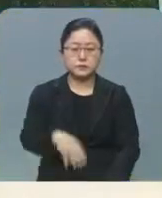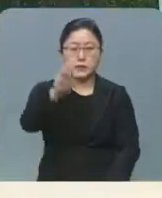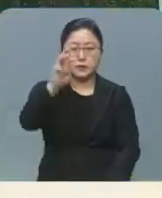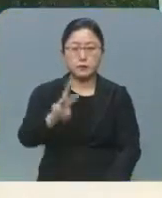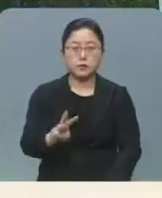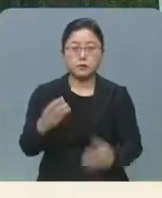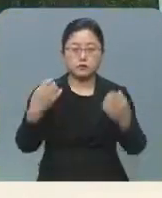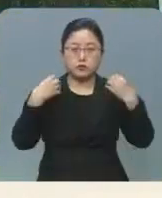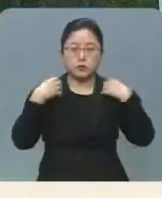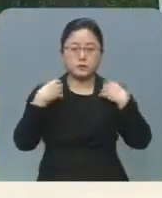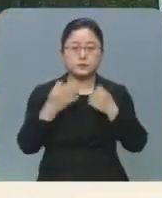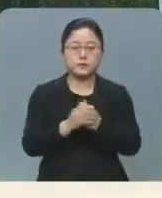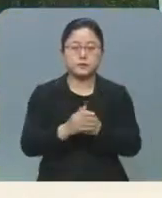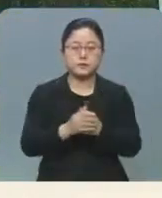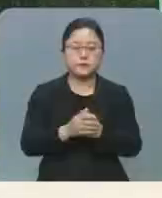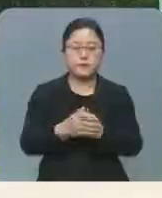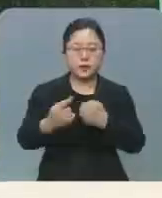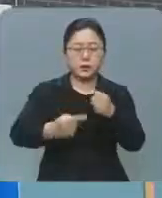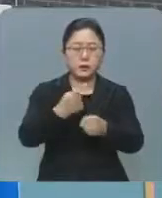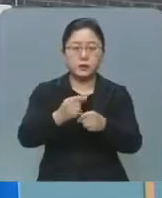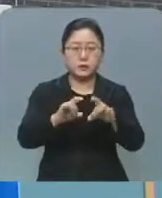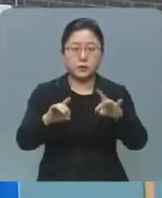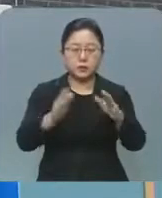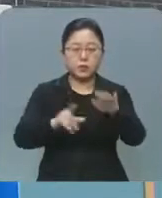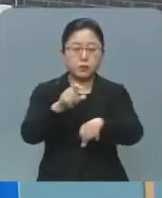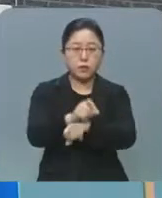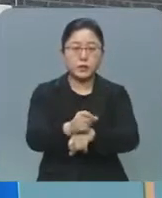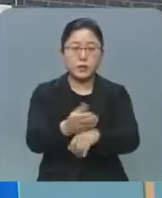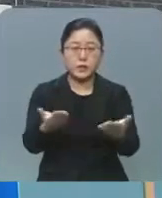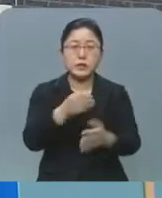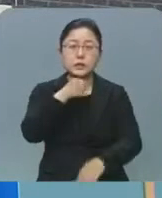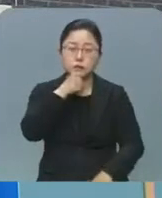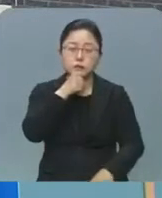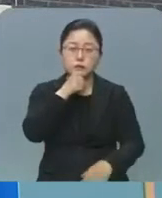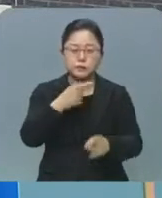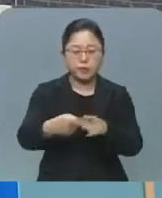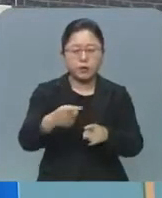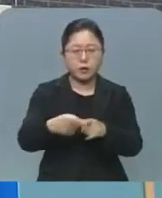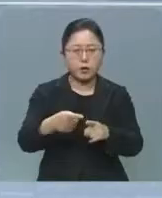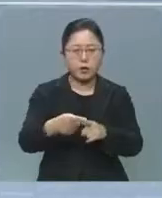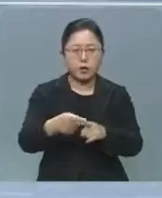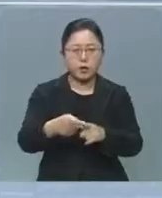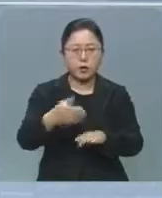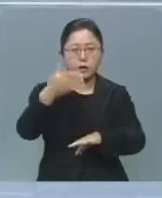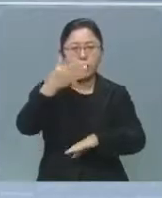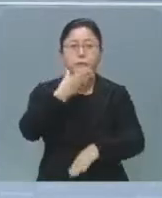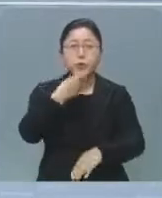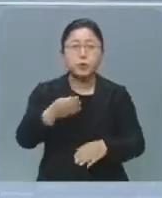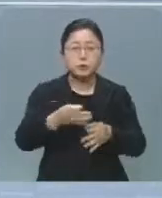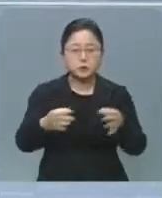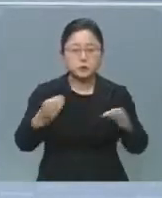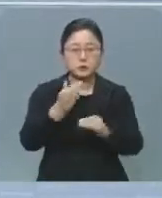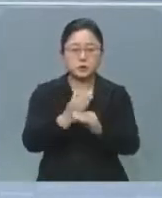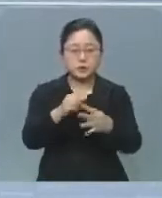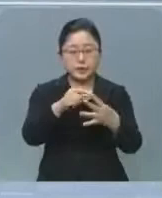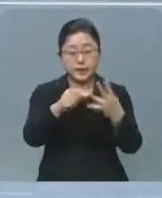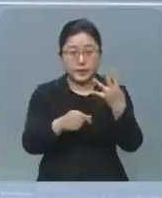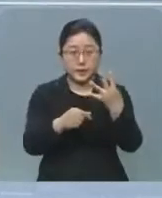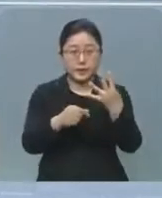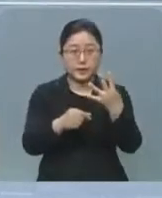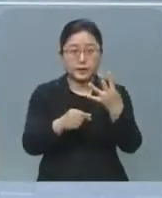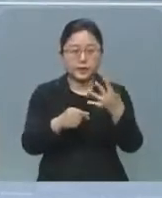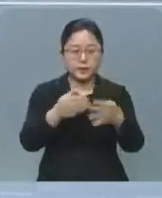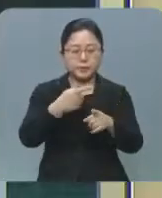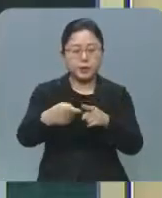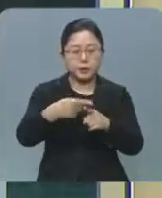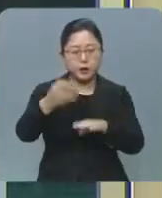광주의 한 구청입니다. 해마다 공무원들의 업무 실적을 평가해 성과 상여금을 주고 있습니다. 4개 등급으로 나뉘는 성과